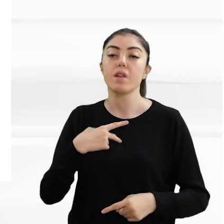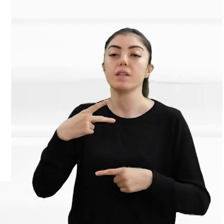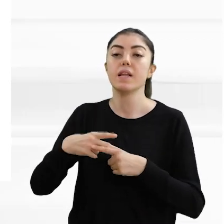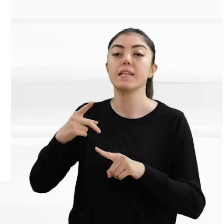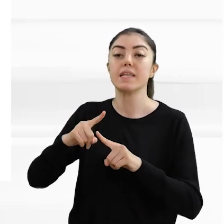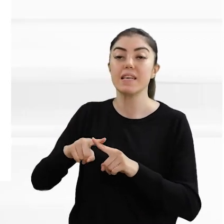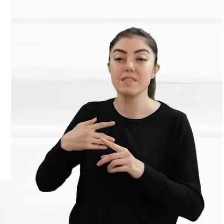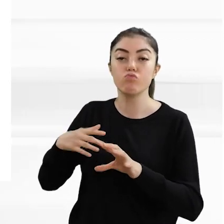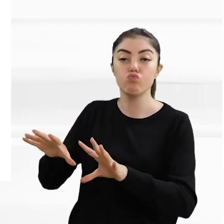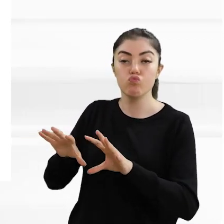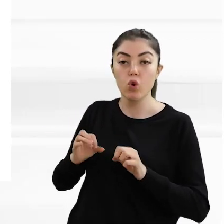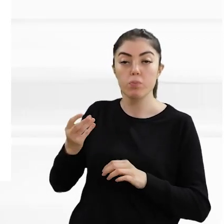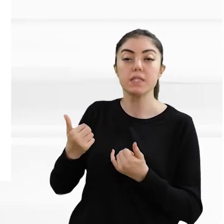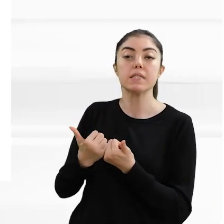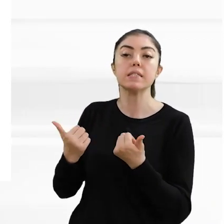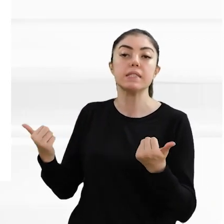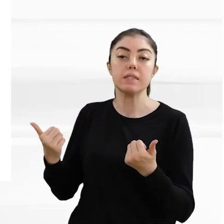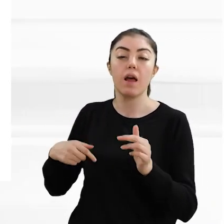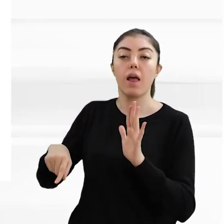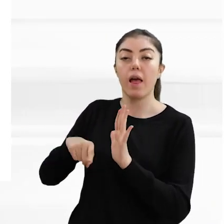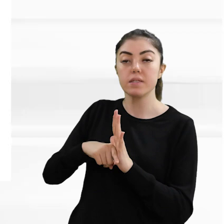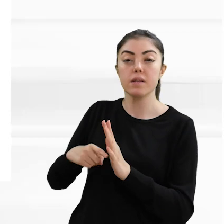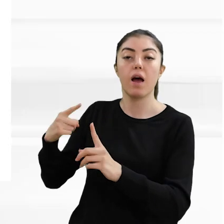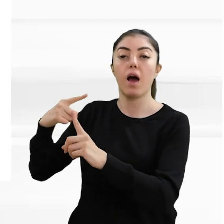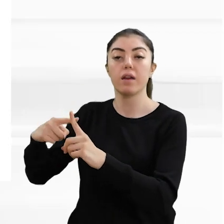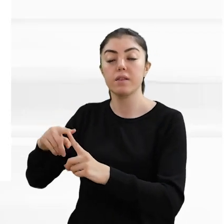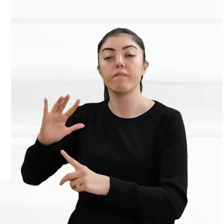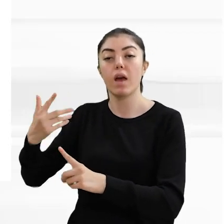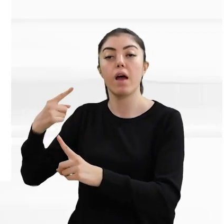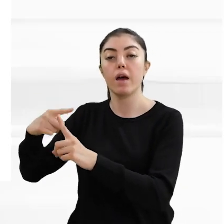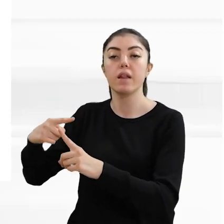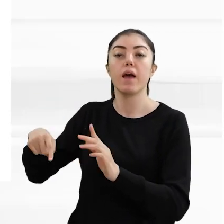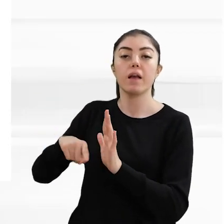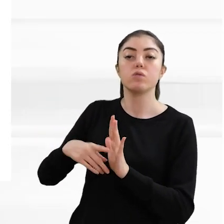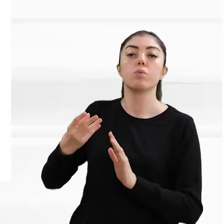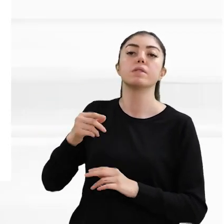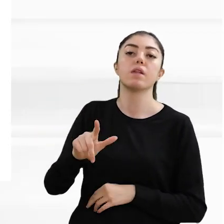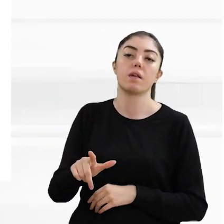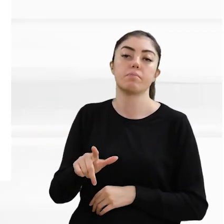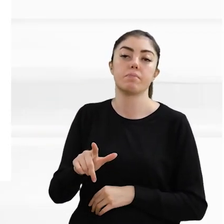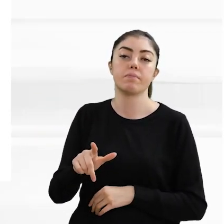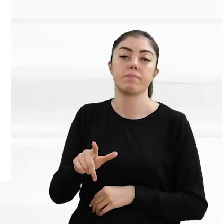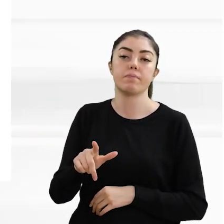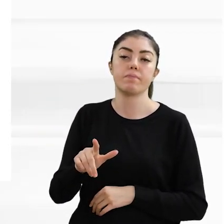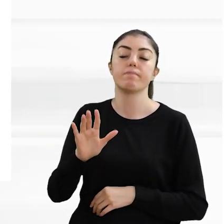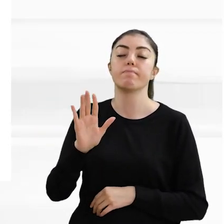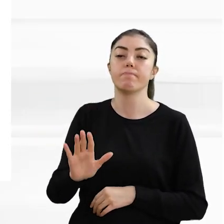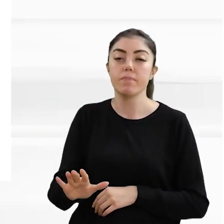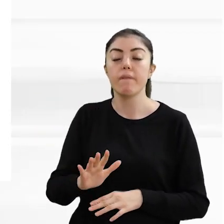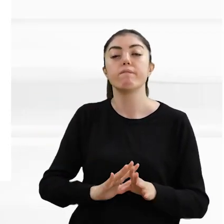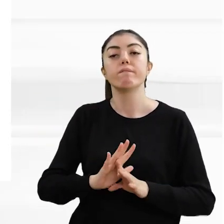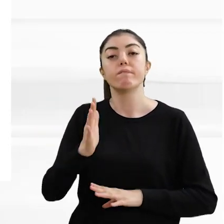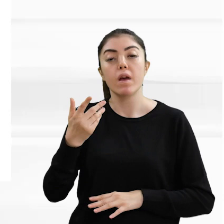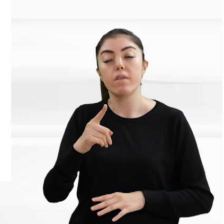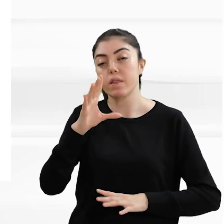çekebilmesi için işaretlerinin zıt olması gerekir. Yani eğer X'e artı demişsek Z'nin işareti eksi olur.